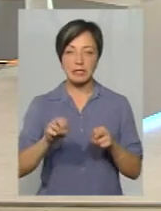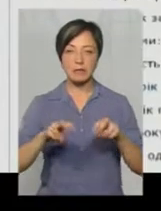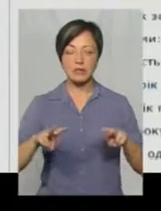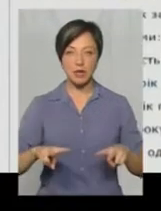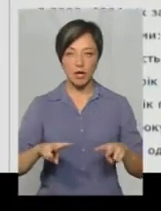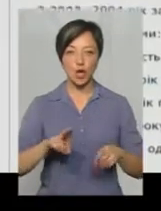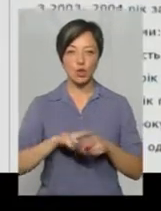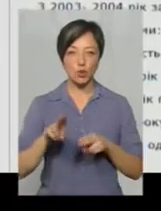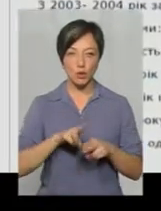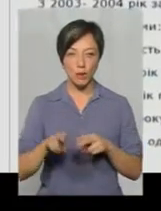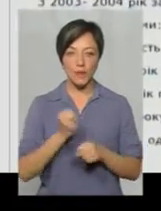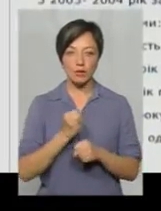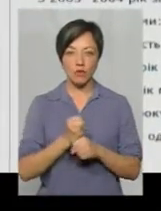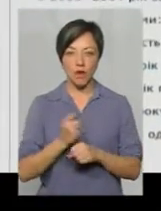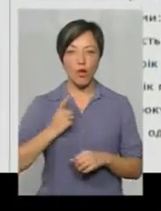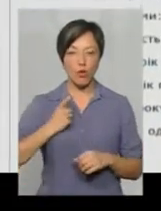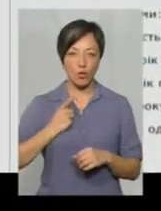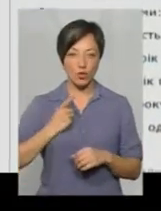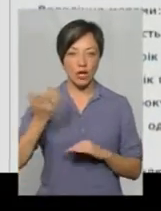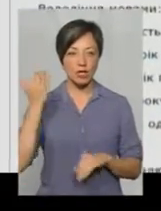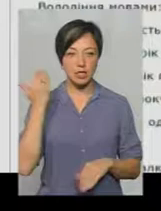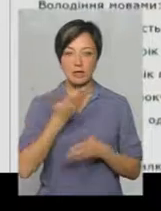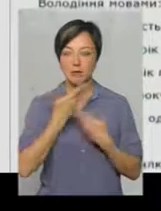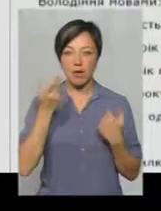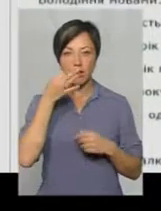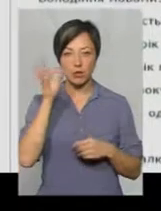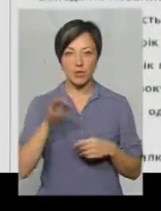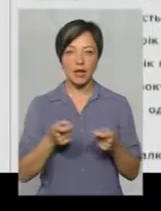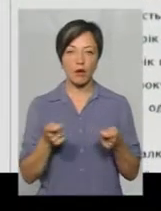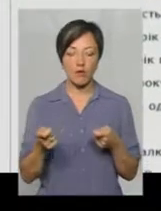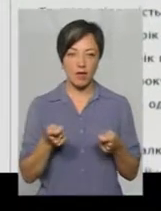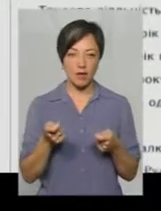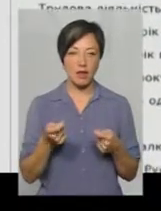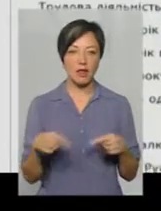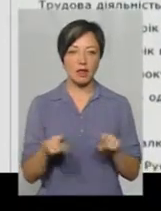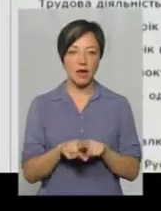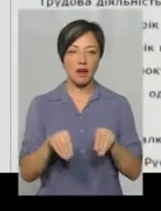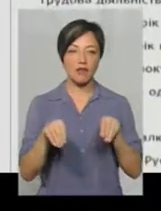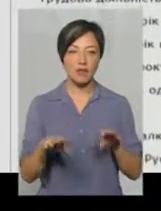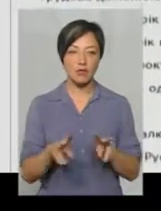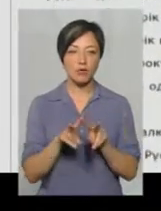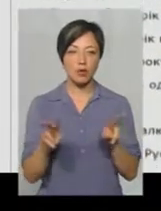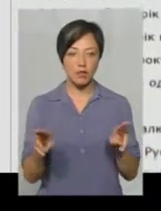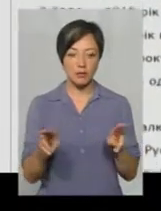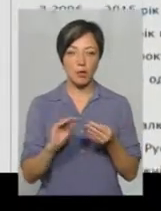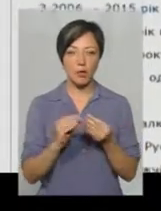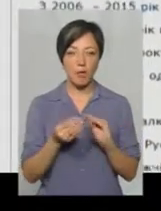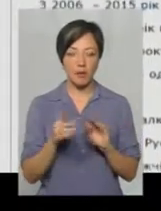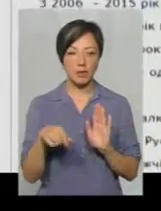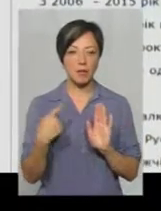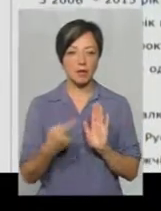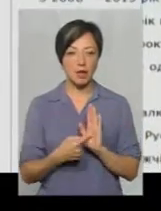спеціальністю слюсар працювали охоронцем, тож раніше не мали досвіду керування, відтак і вирішення подібних от проблемних